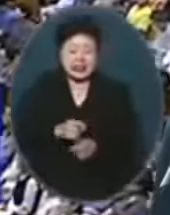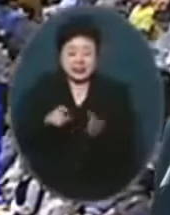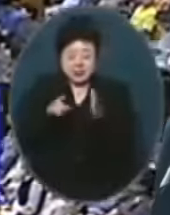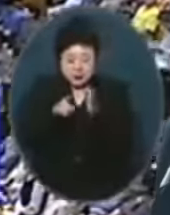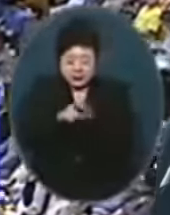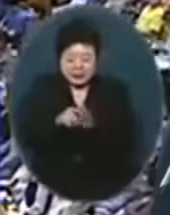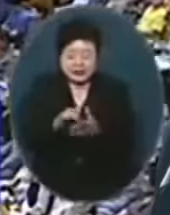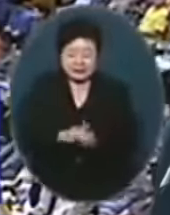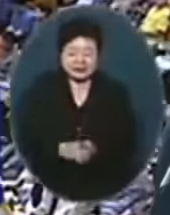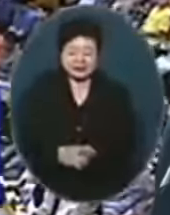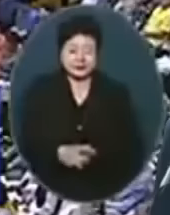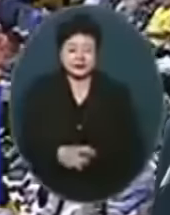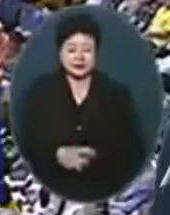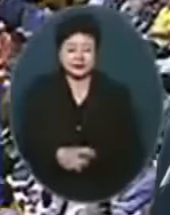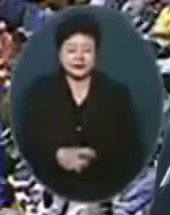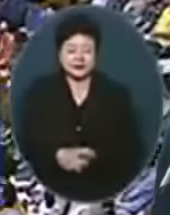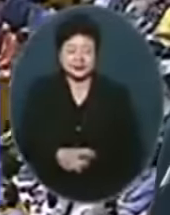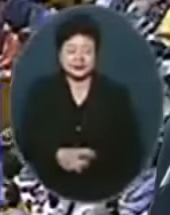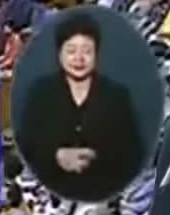주인